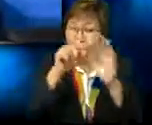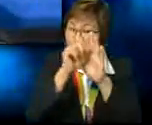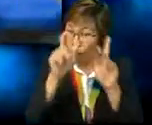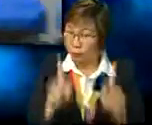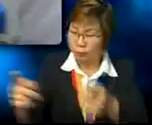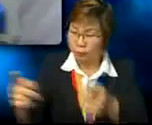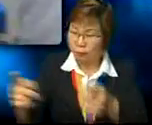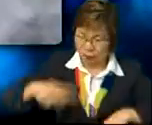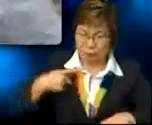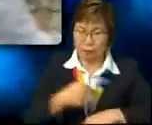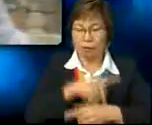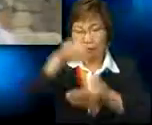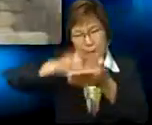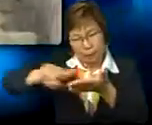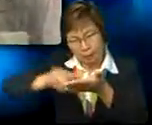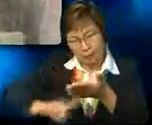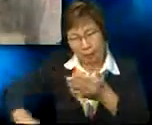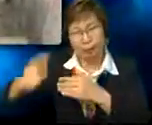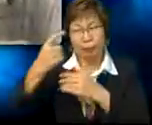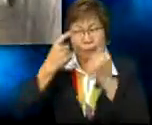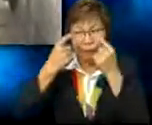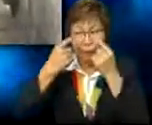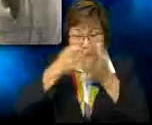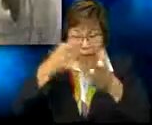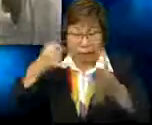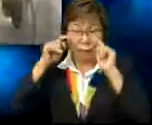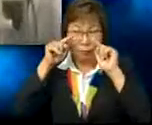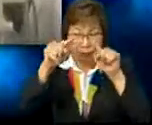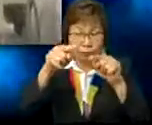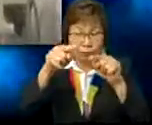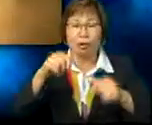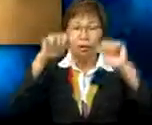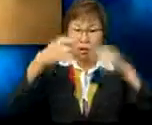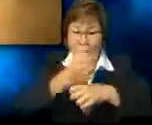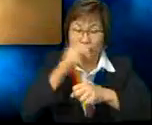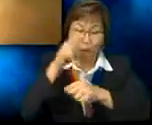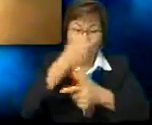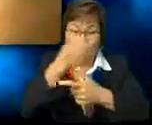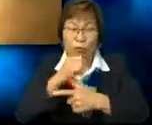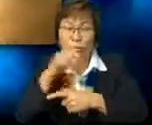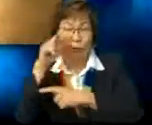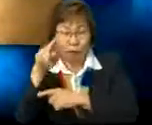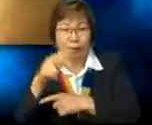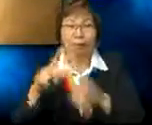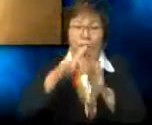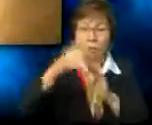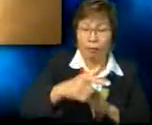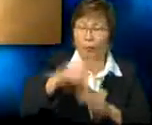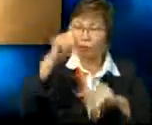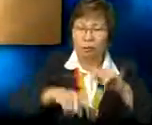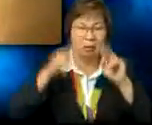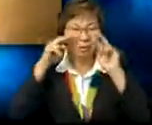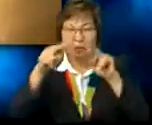itu datang, kita dalam memeriksa ketajaman penglihatan, sama ada pesakit itu dapat melihat atau tidak. Kemudian jika mereka tidak